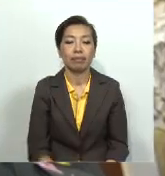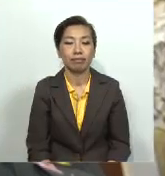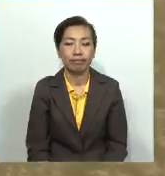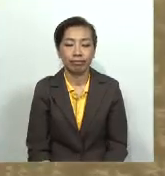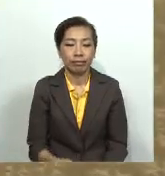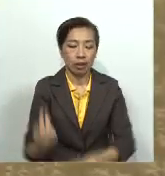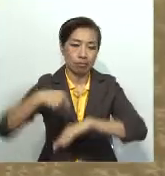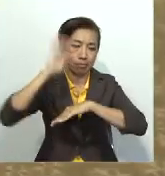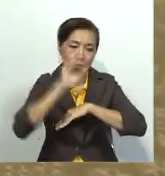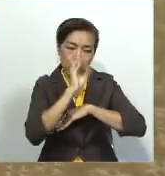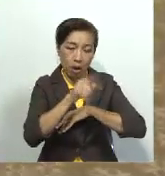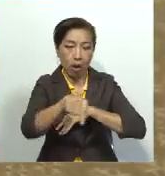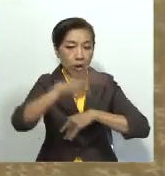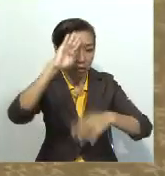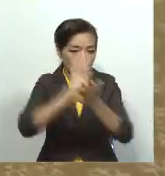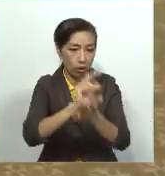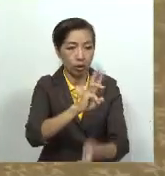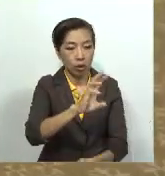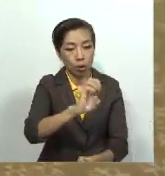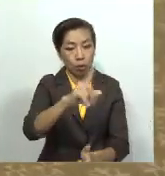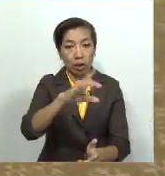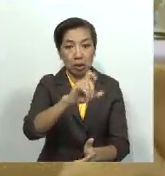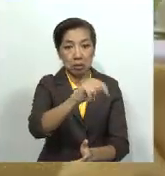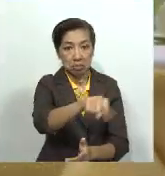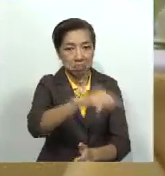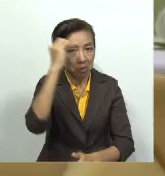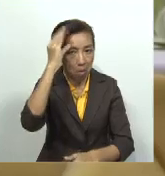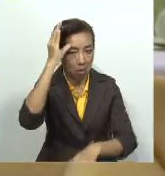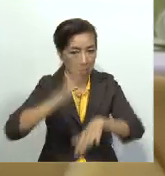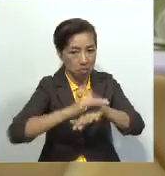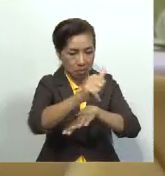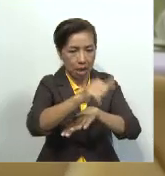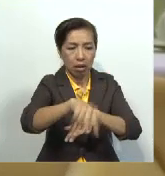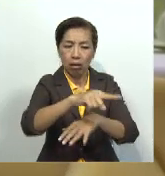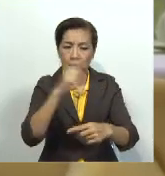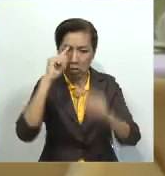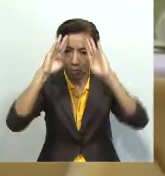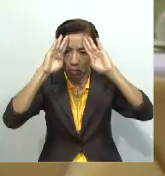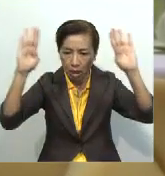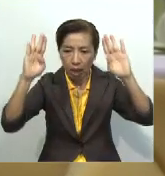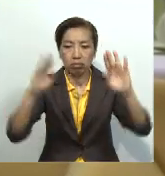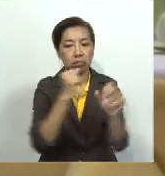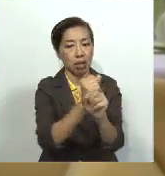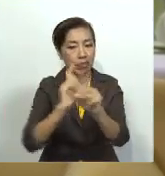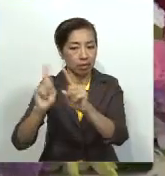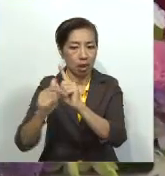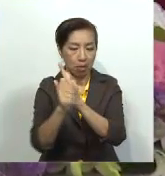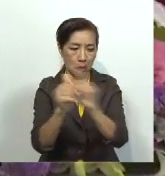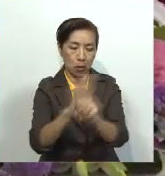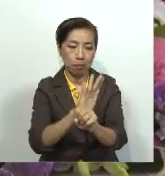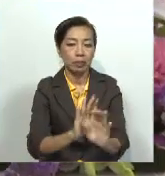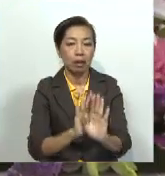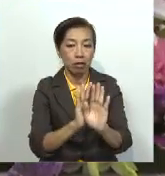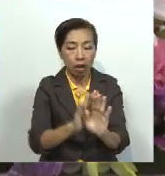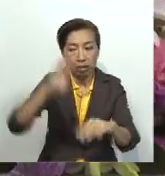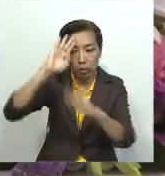ดงความยินดีต่อพลตำรวจโทวิชิตนะครับซึ่งถือว่าเป็นผู้ที่มีความรู้ความสามารถและเป็นผู้ที่มีประสบการณ์ด้านต่างๆพร้อมฝ